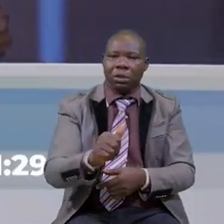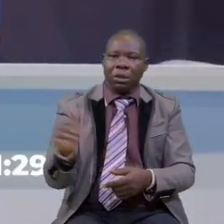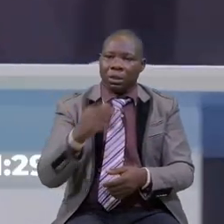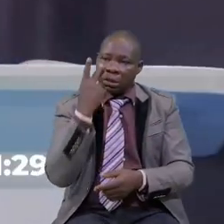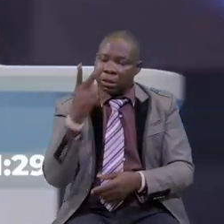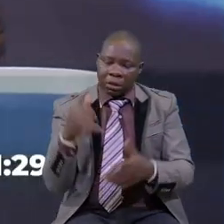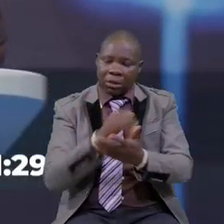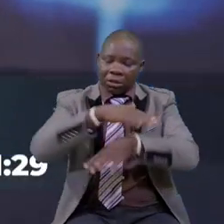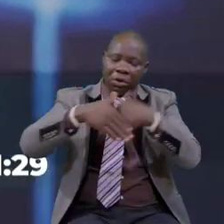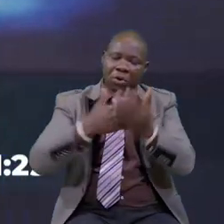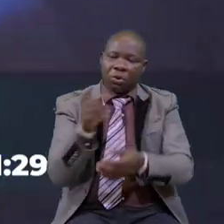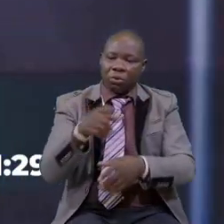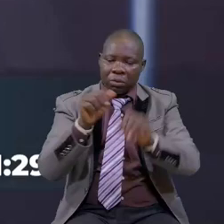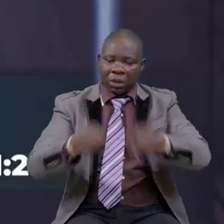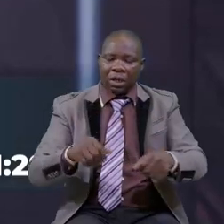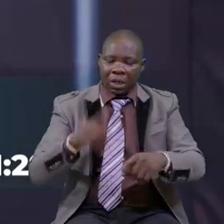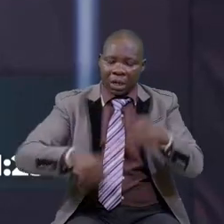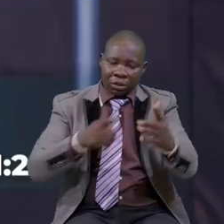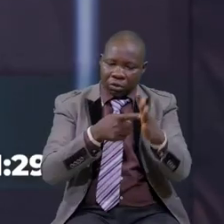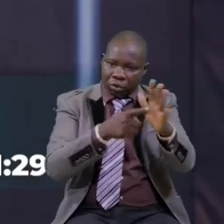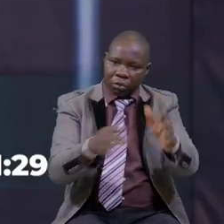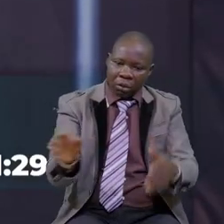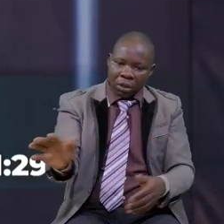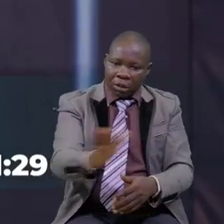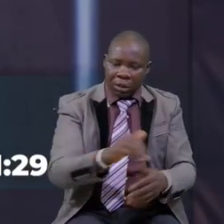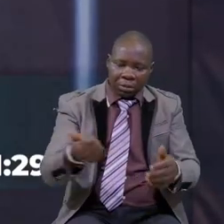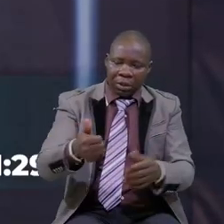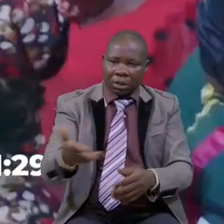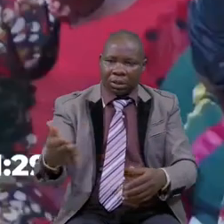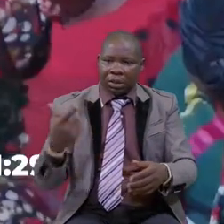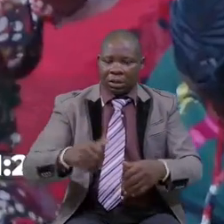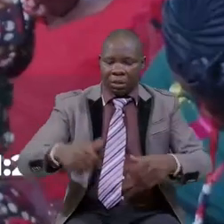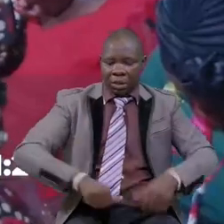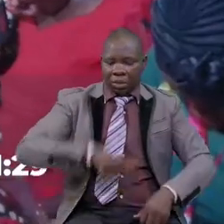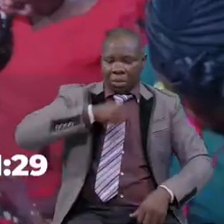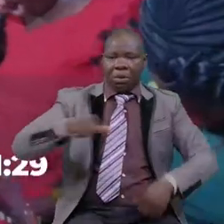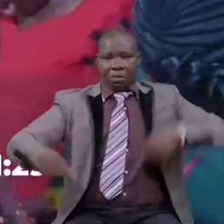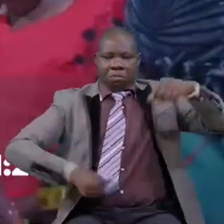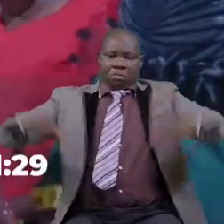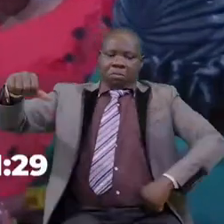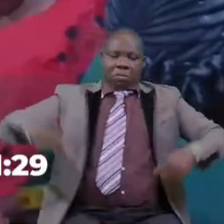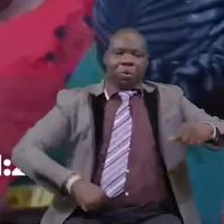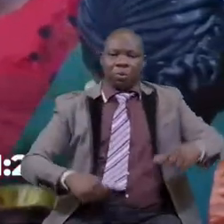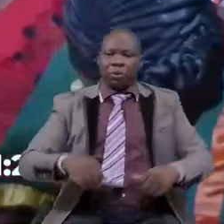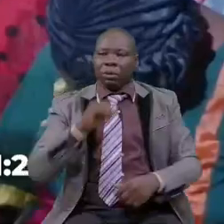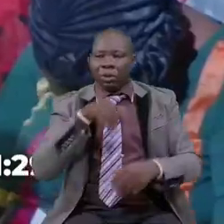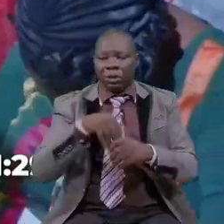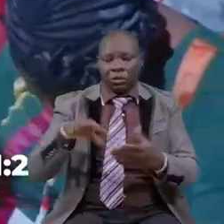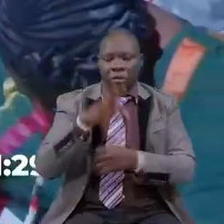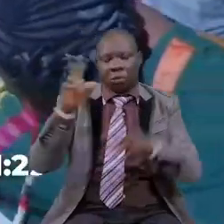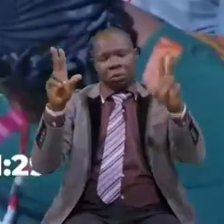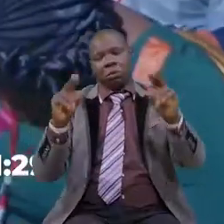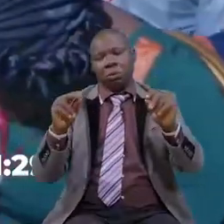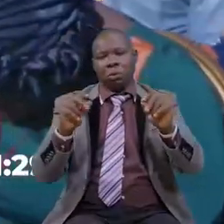Ils ont tout vu et vous ne pouvez rien leur montrer. Ceux qui sont enflés d'orgueil, enflés,